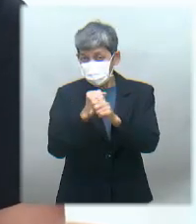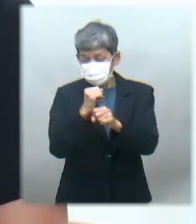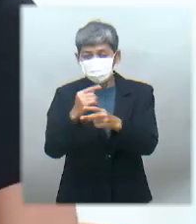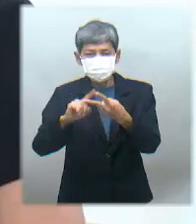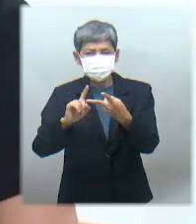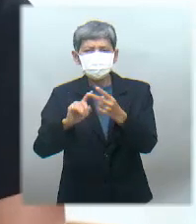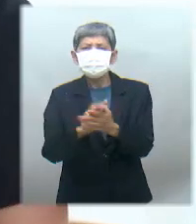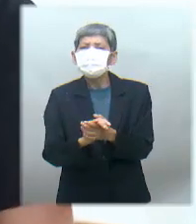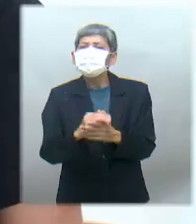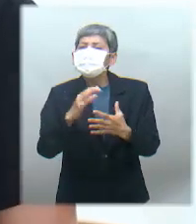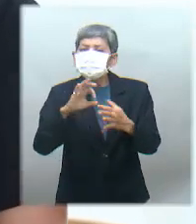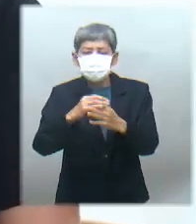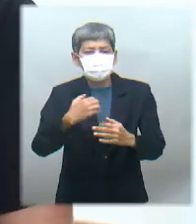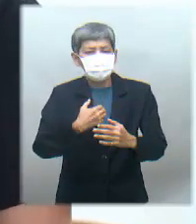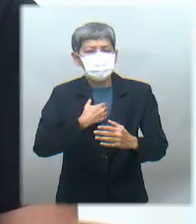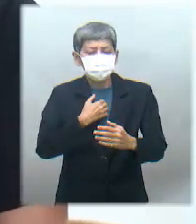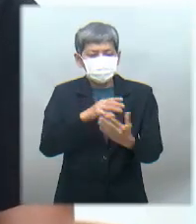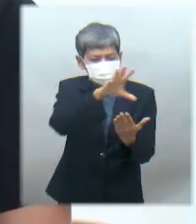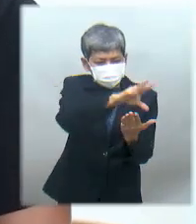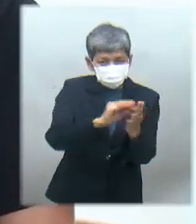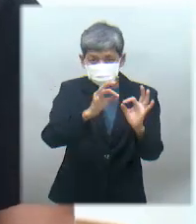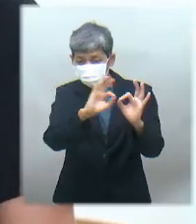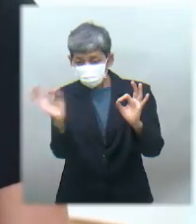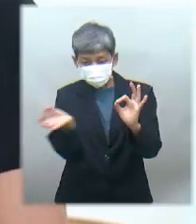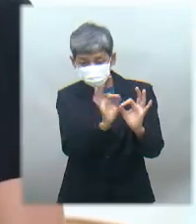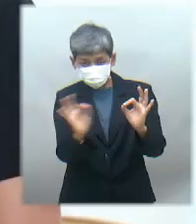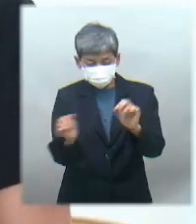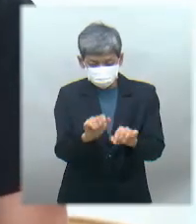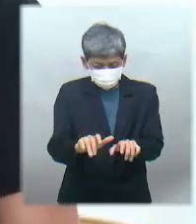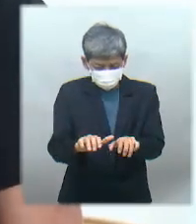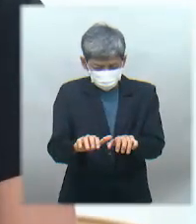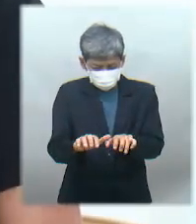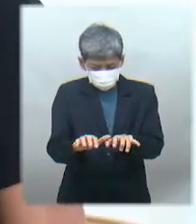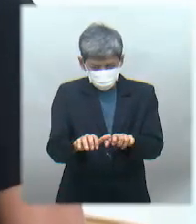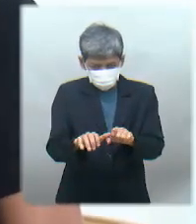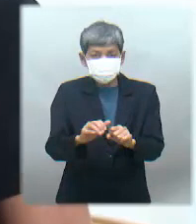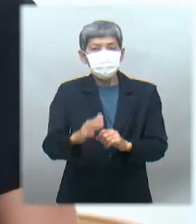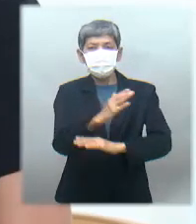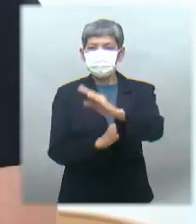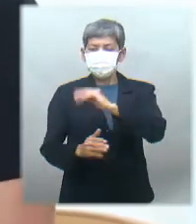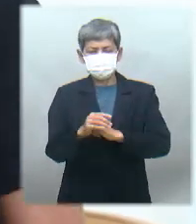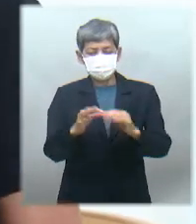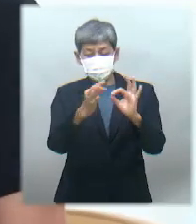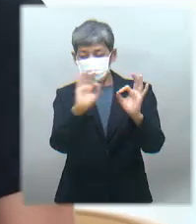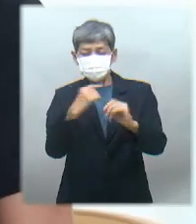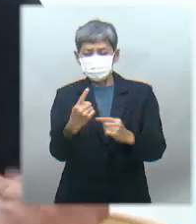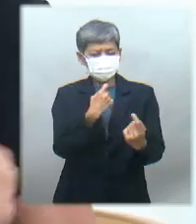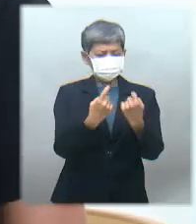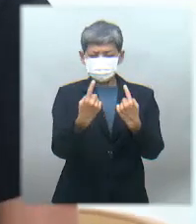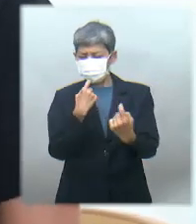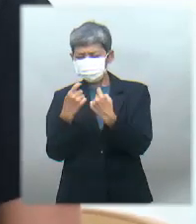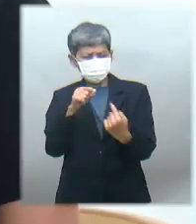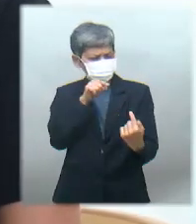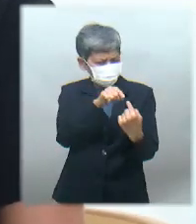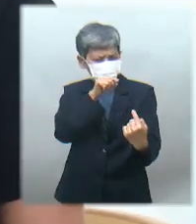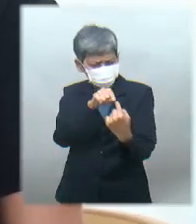botแรตบอต regression กคือเรากจะเอาขอความมาค่ะททกค้า พิมพมาแล้คน เลยกร์กจะบอกว่ aimingี่เขาถามมาอยู่ใประ